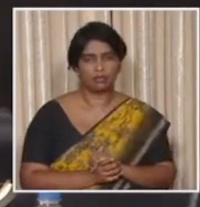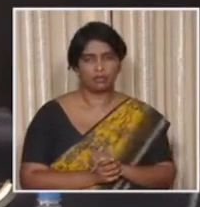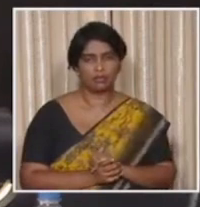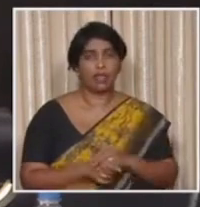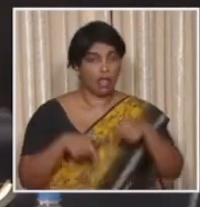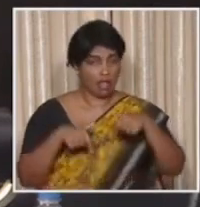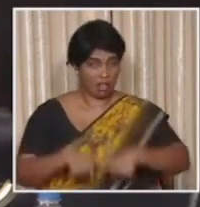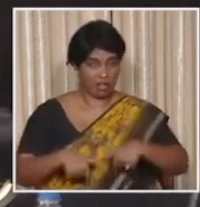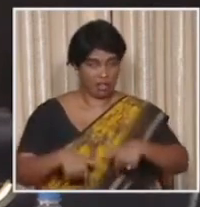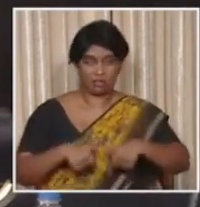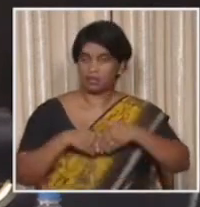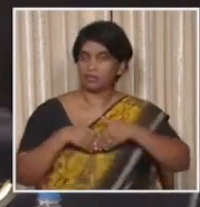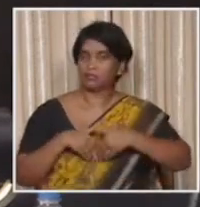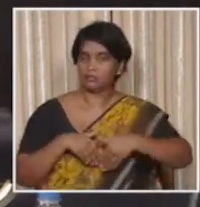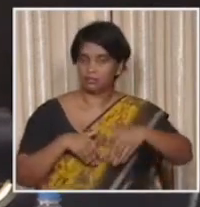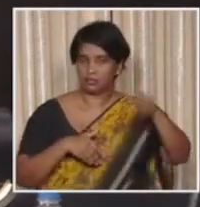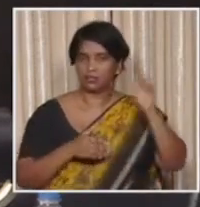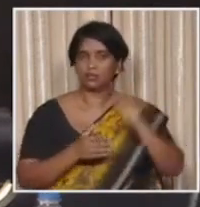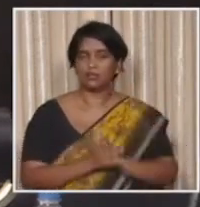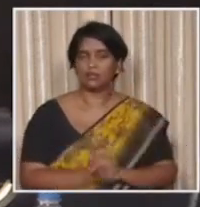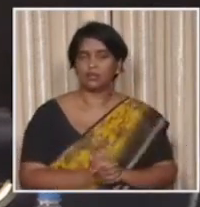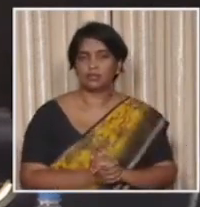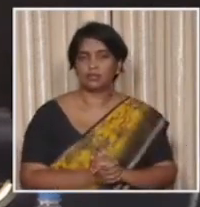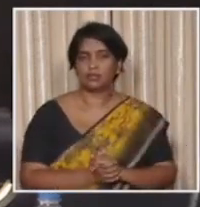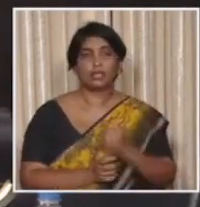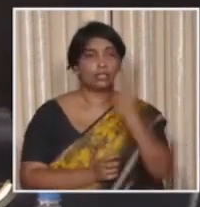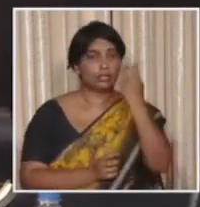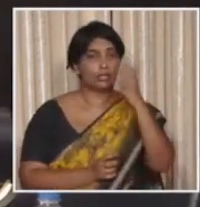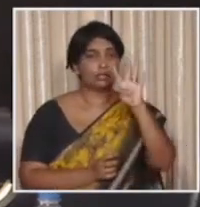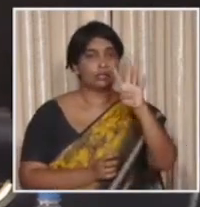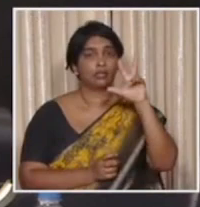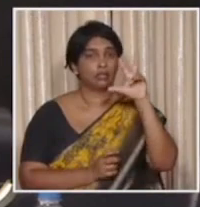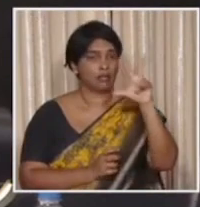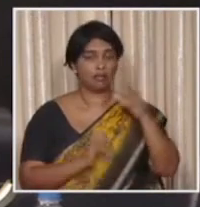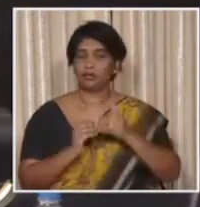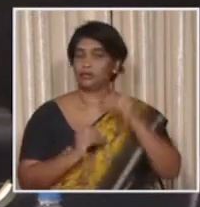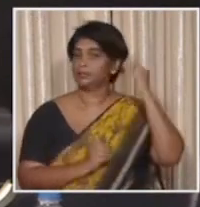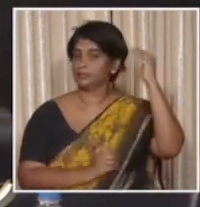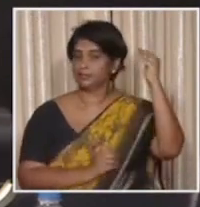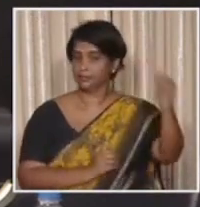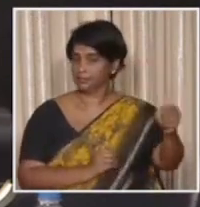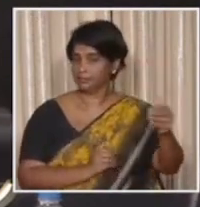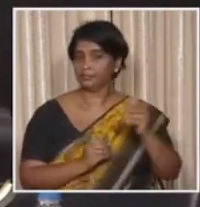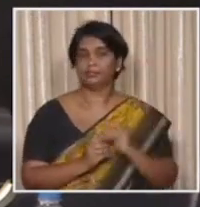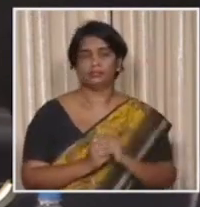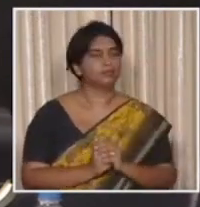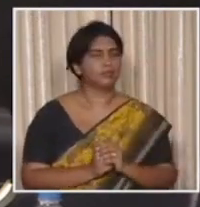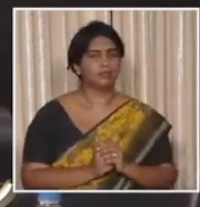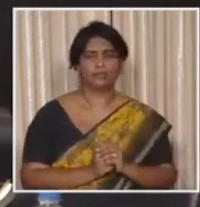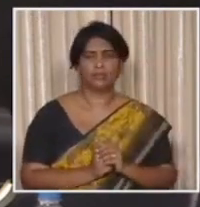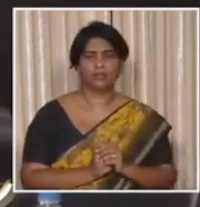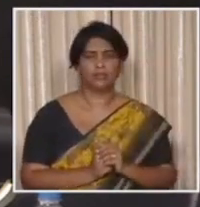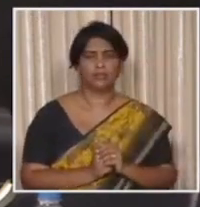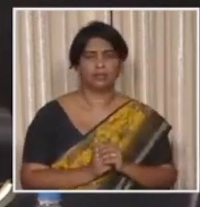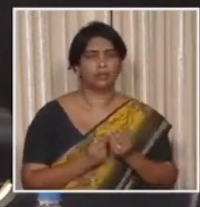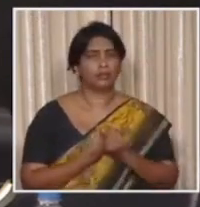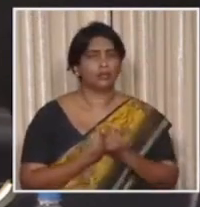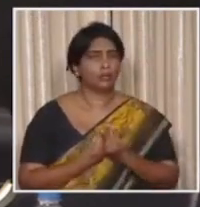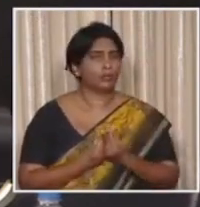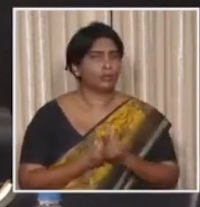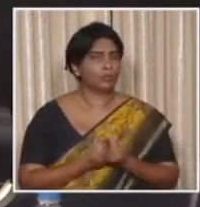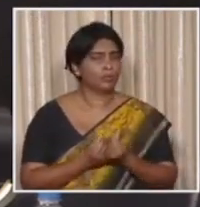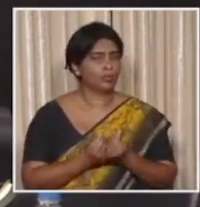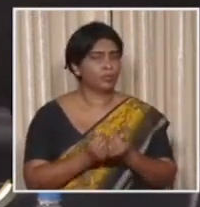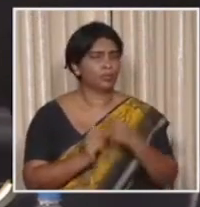අද ඉඳලා හරි 2048 වෙනකම් කොච්චර වේගයකින්